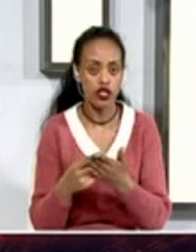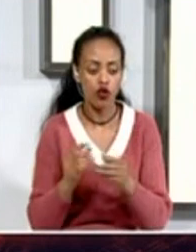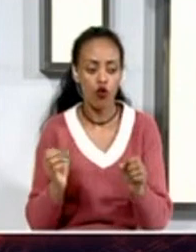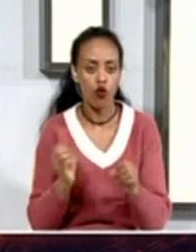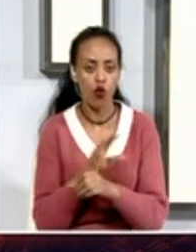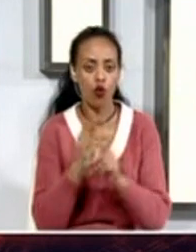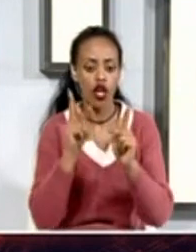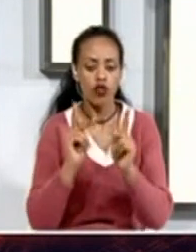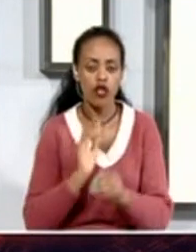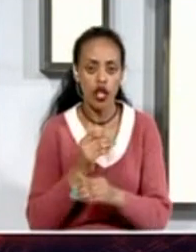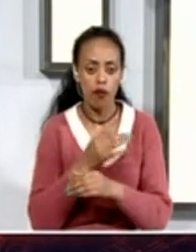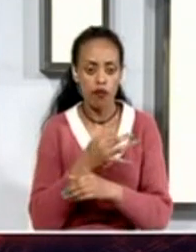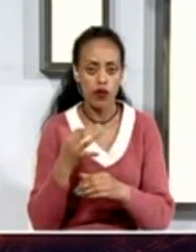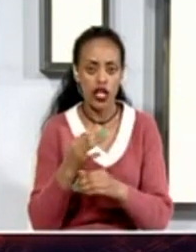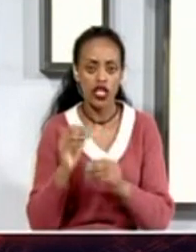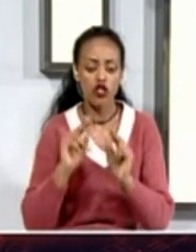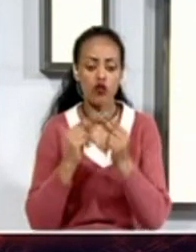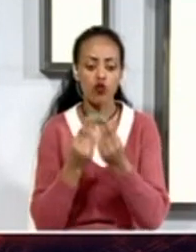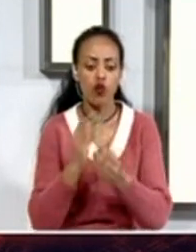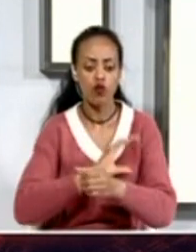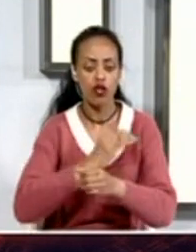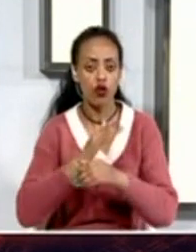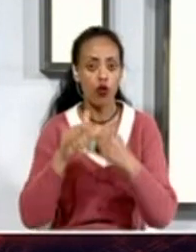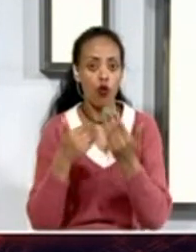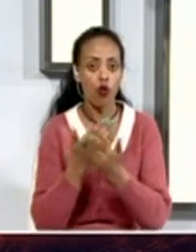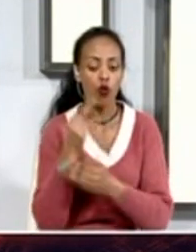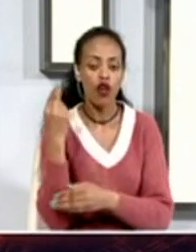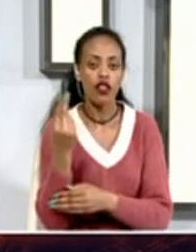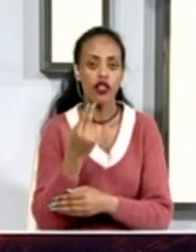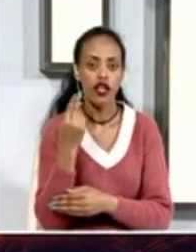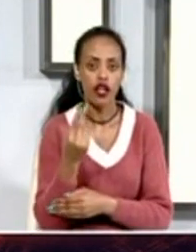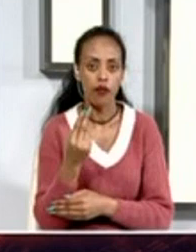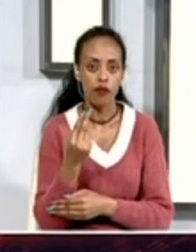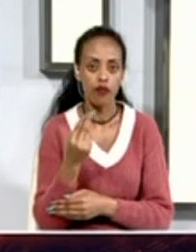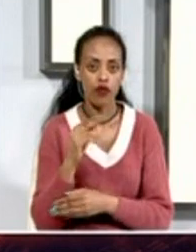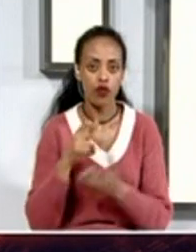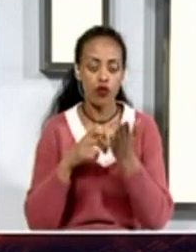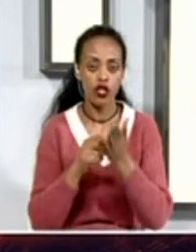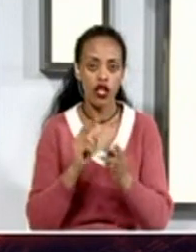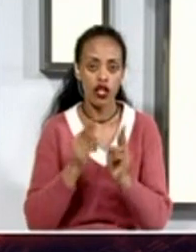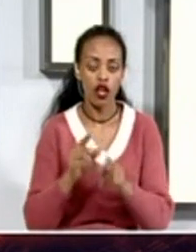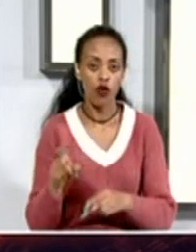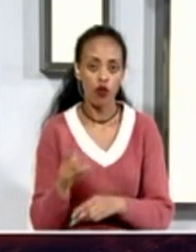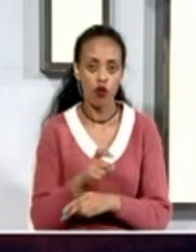ልኡኽና ህዝብታትና ብዝበለፀ ዝምድንኦም ዝሕይሉሉ ኩሉ ኣግባብ ክንጥቀም መፃዕ ጉዕዞናን ታሪክናን ብሩህ